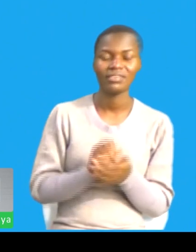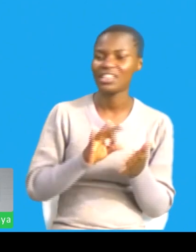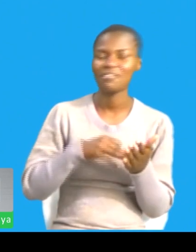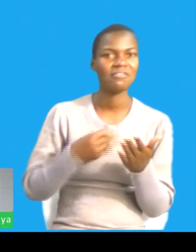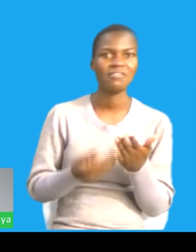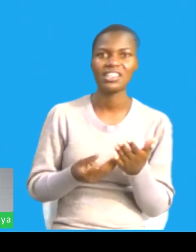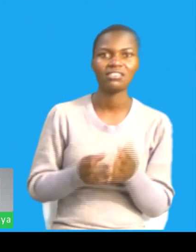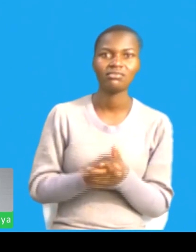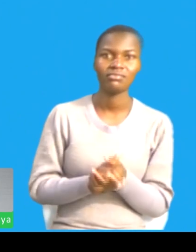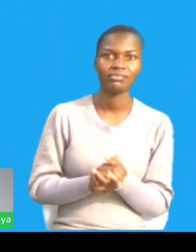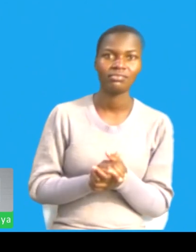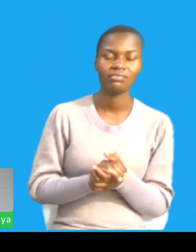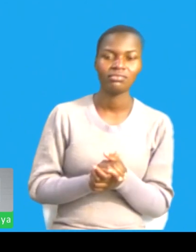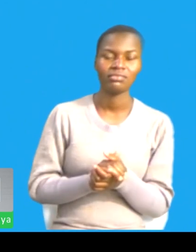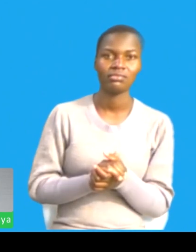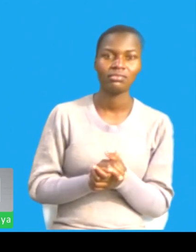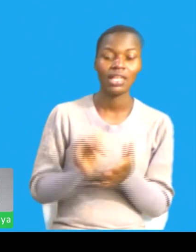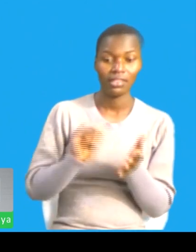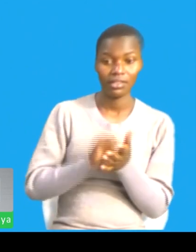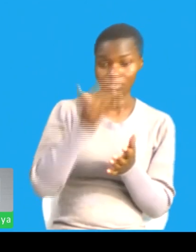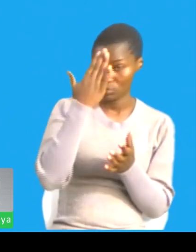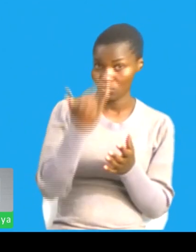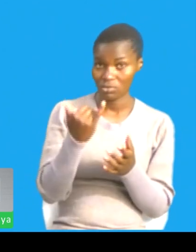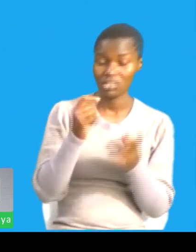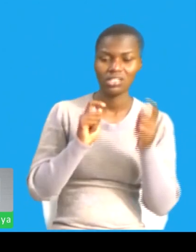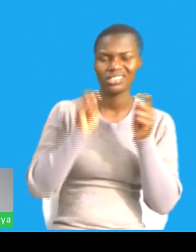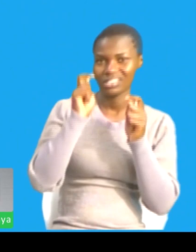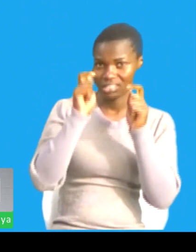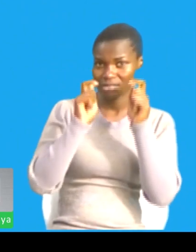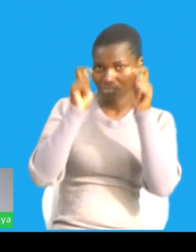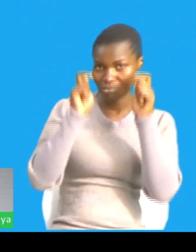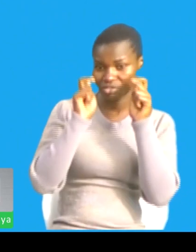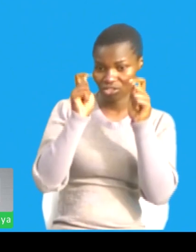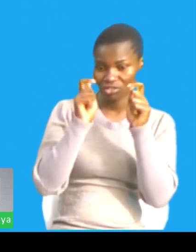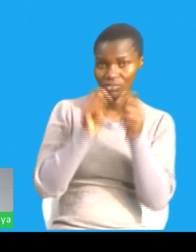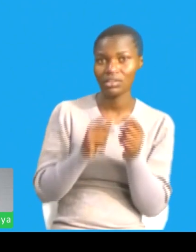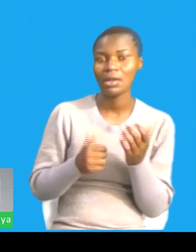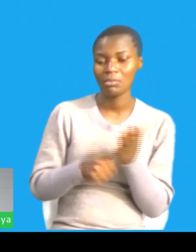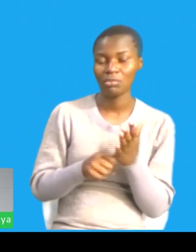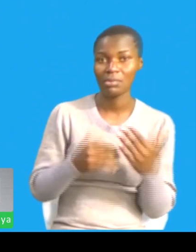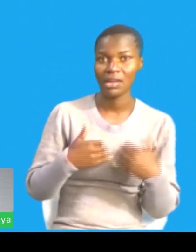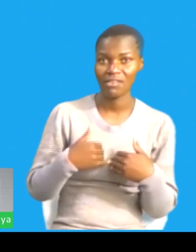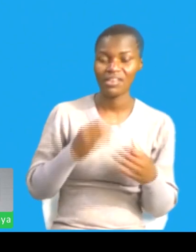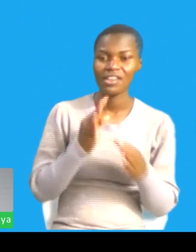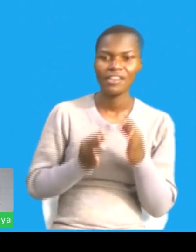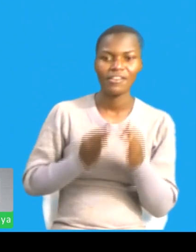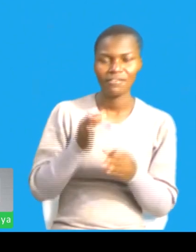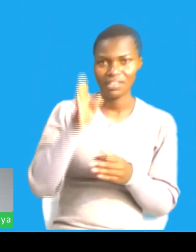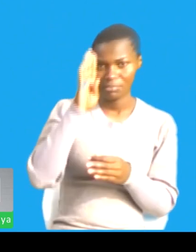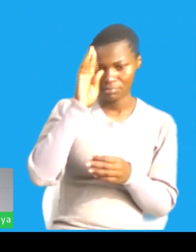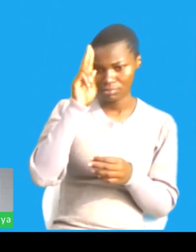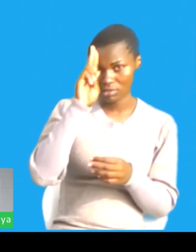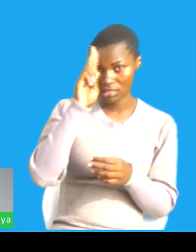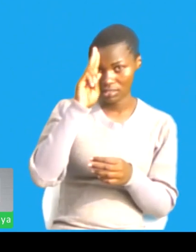hiyo mtihani. Yes. Na hiyo ndio ilifanya hiyo demo ikakuwa na shida kidogo. Kama askari wangewacha tu watu wakuje